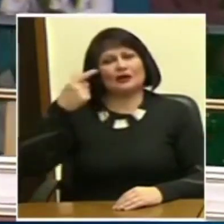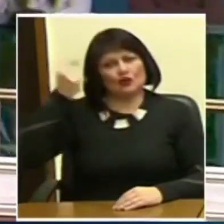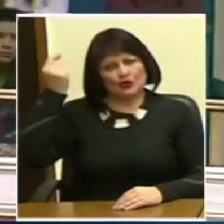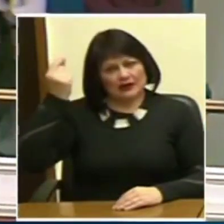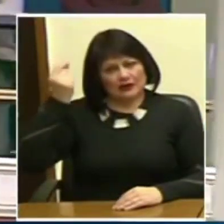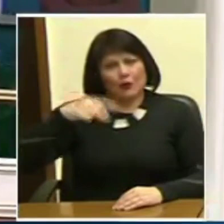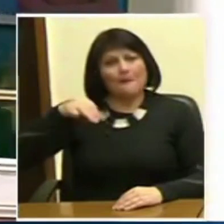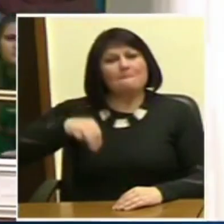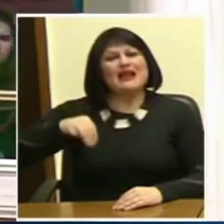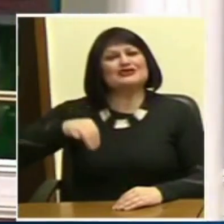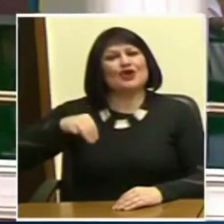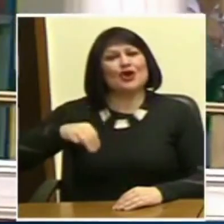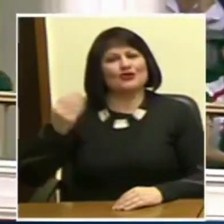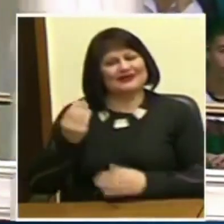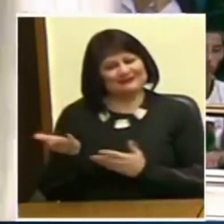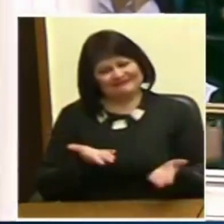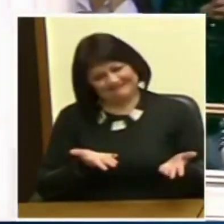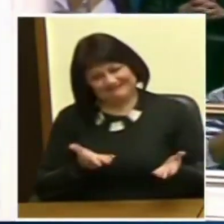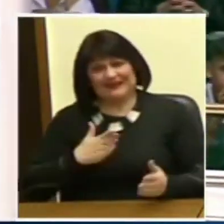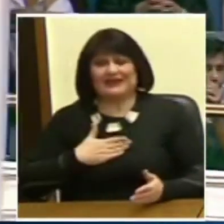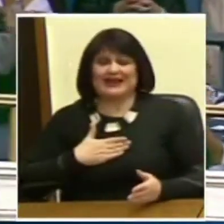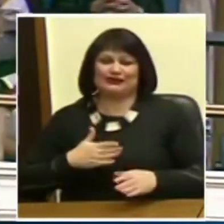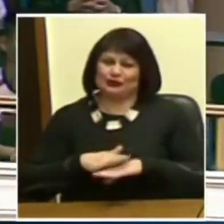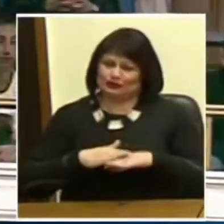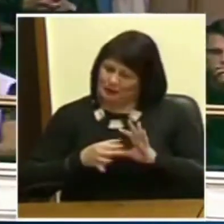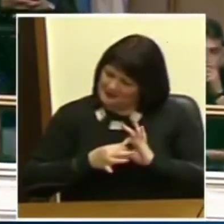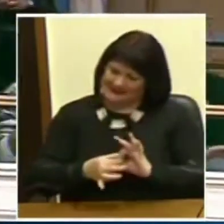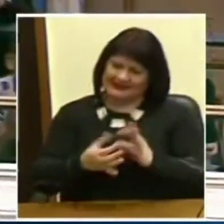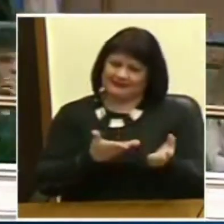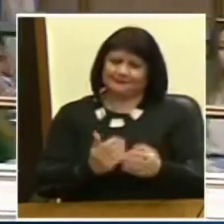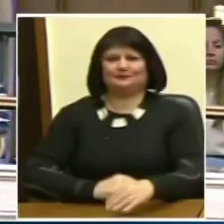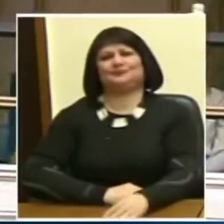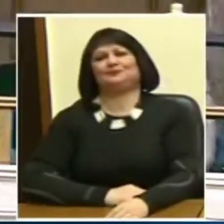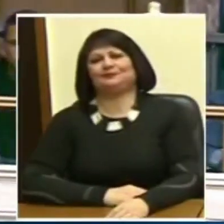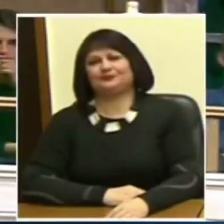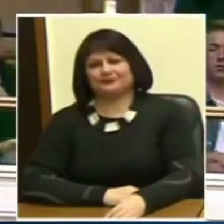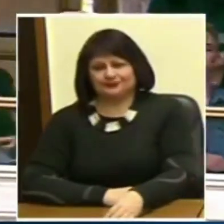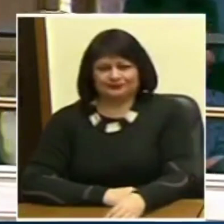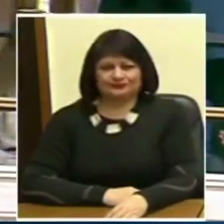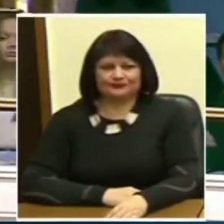Μεσολογίου. Καλώς ορίσατε στη Βουλή. Ευχαριστώ. Συνεχίστε.